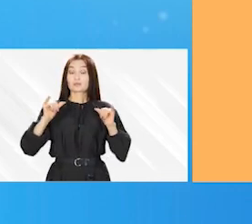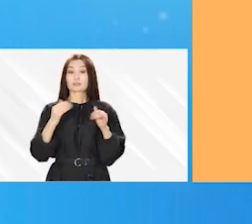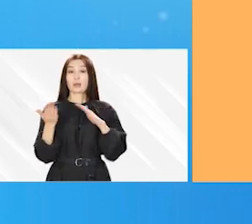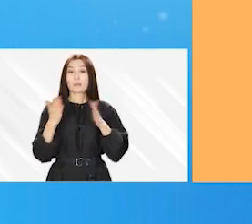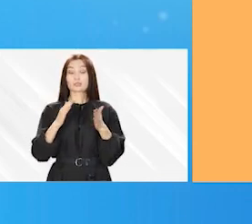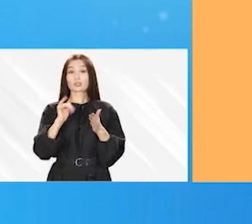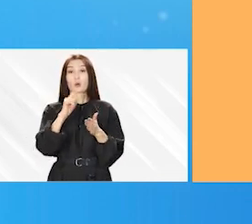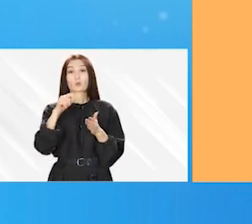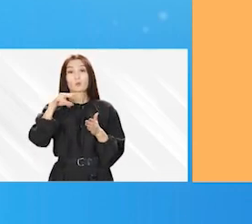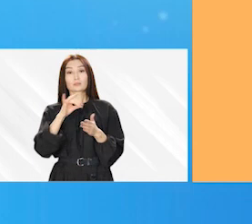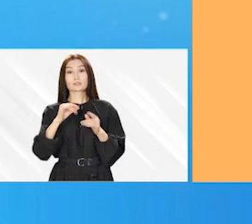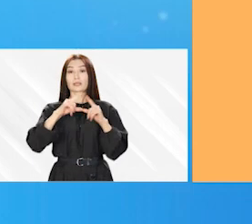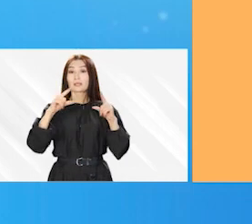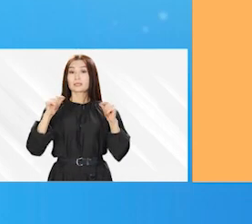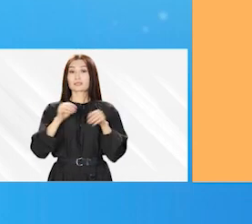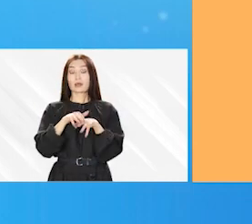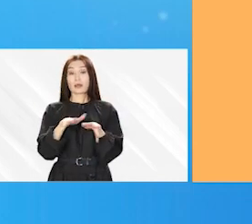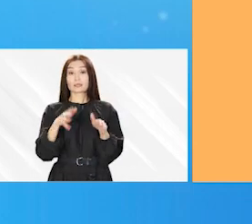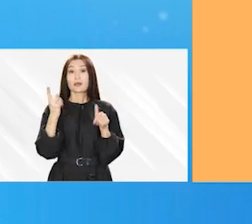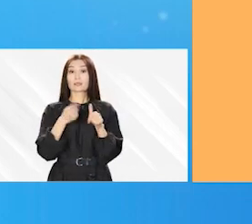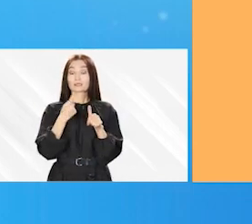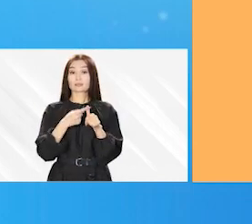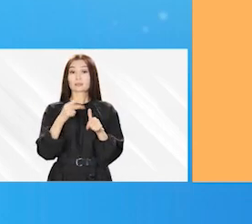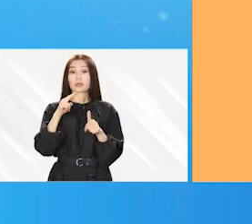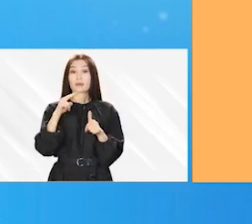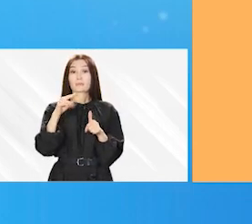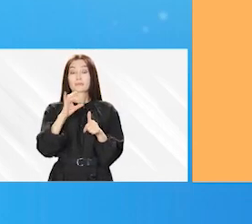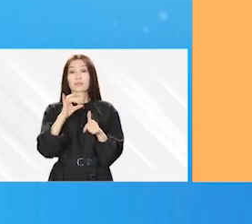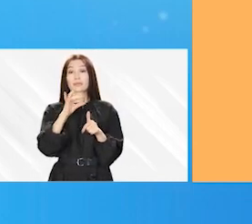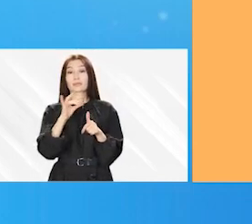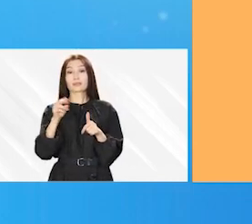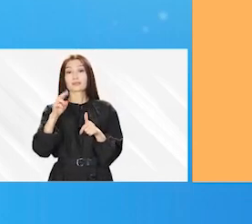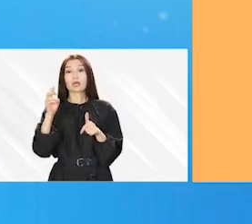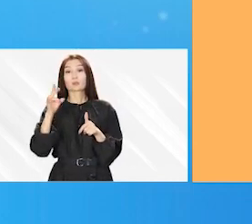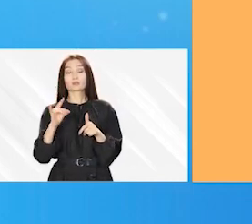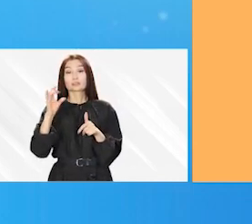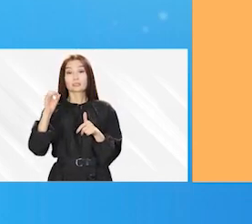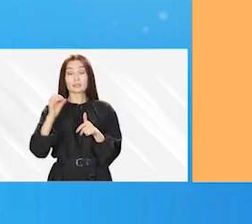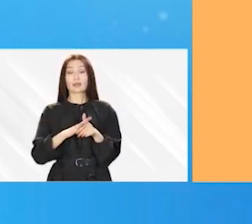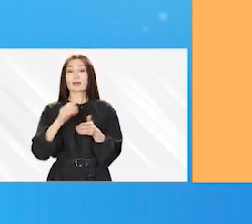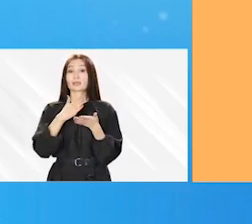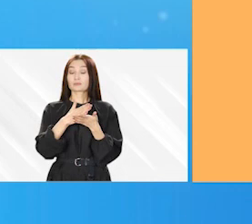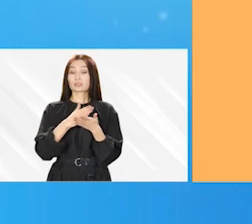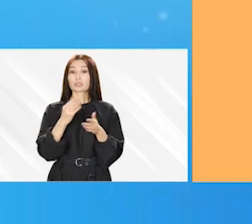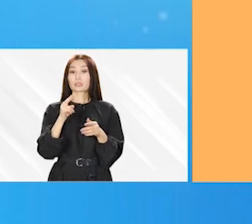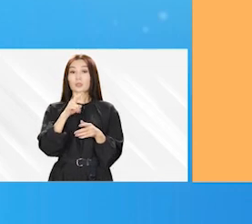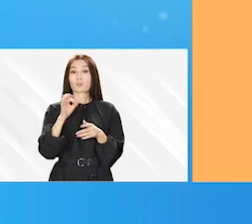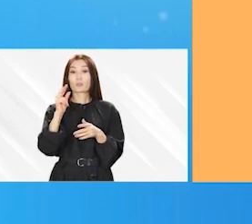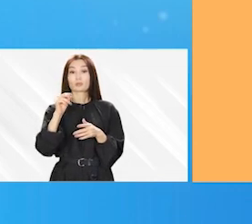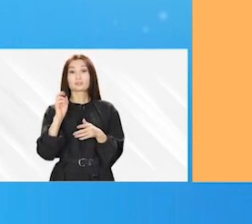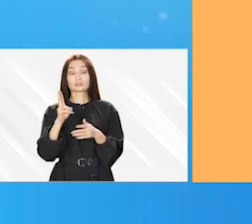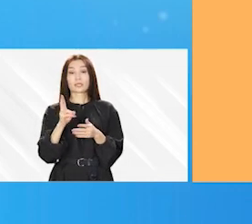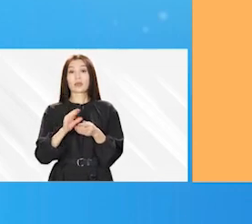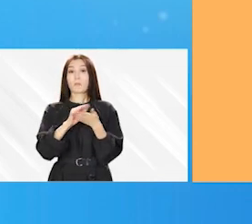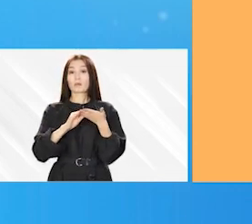междоузлиях в листьях корнях называются придаточными расположение пазушных почек повторяет